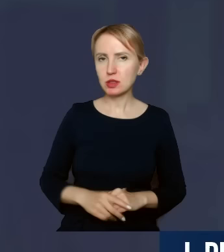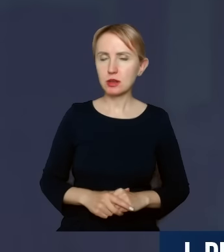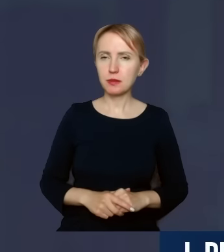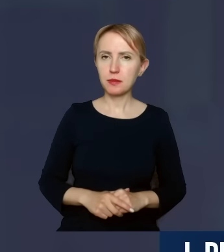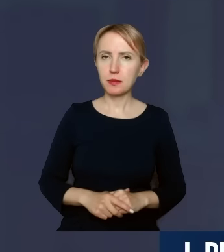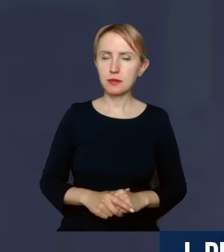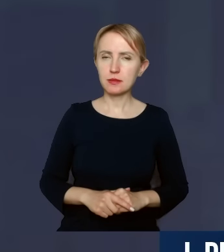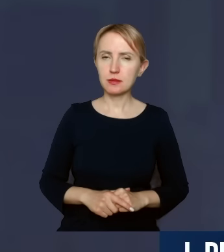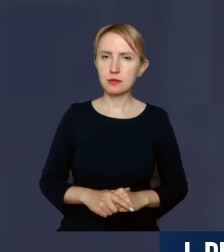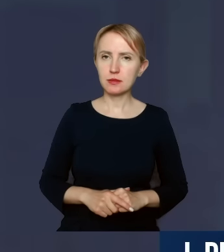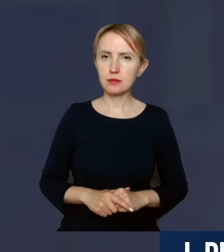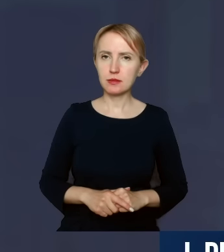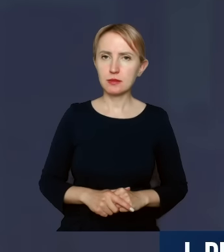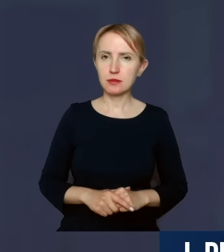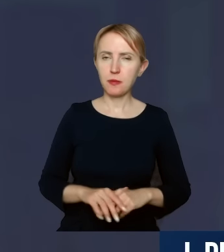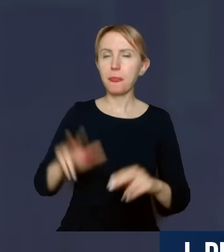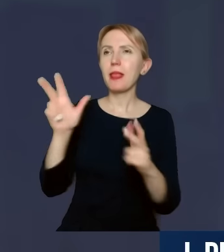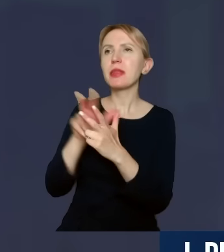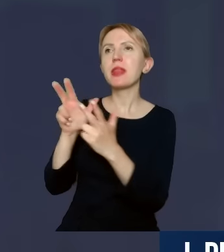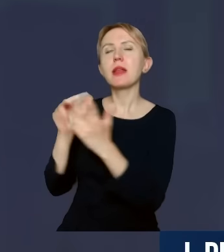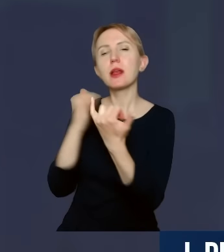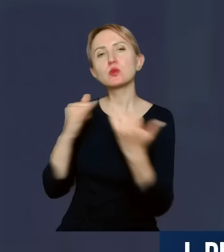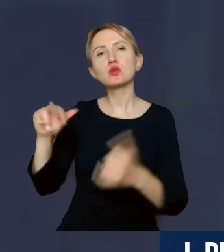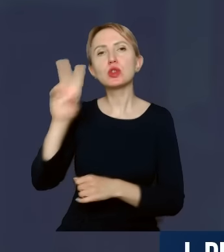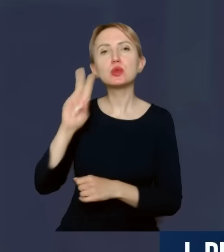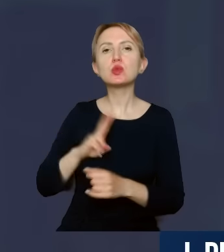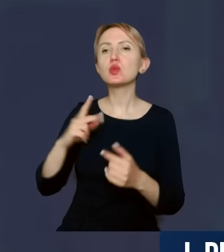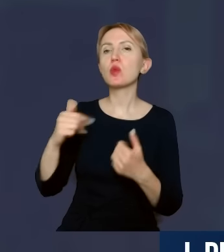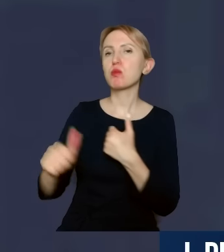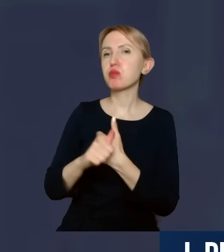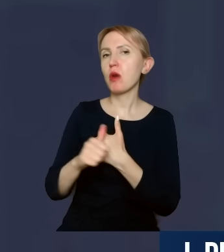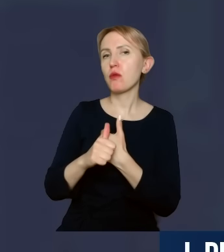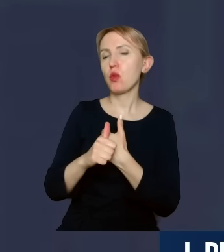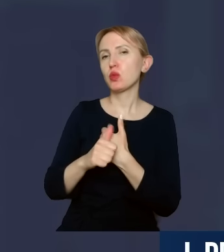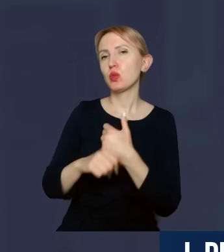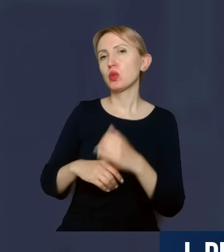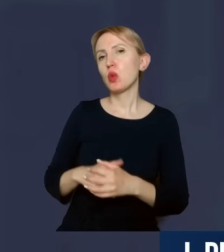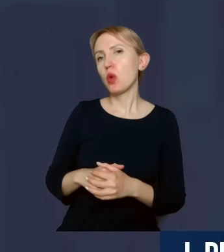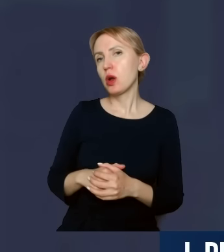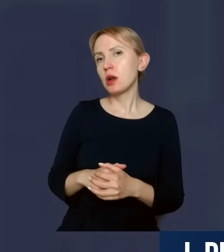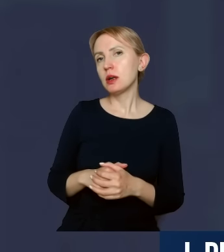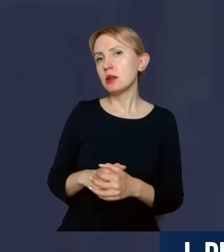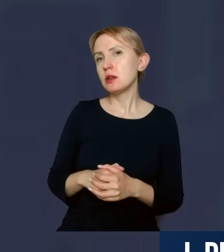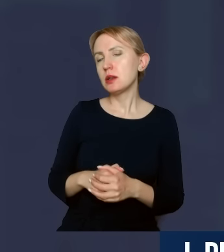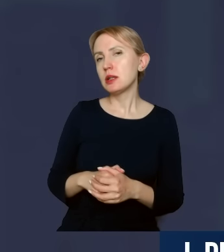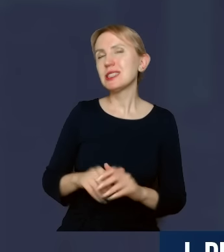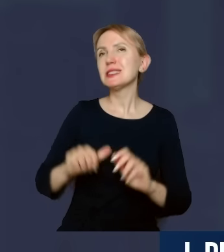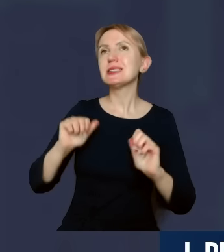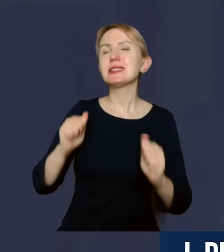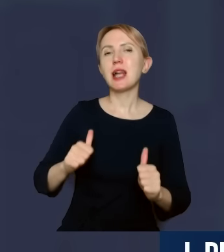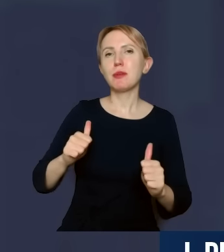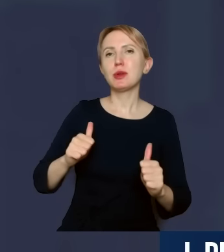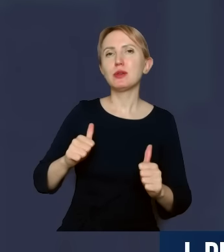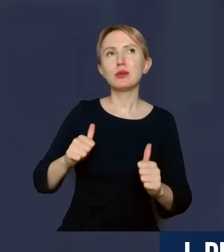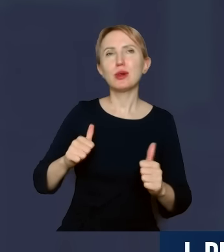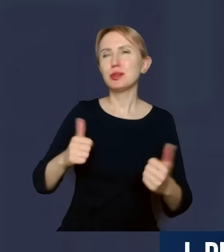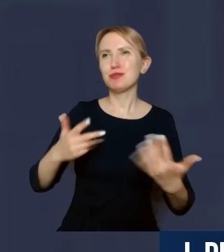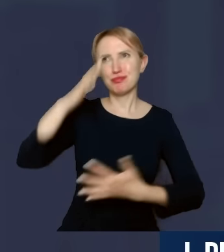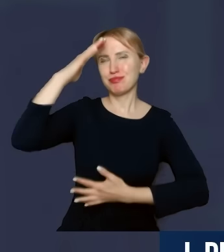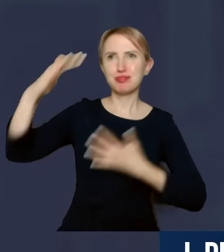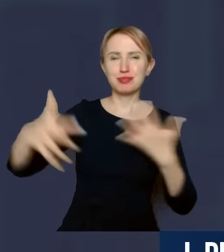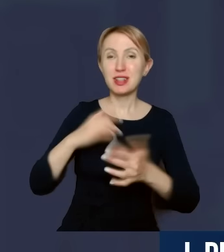Ataki na różne instytucje powodują zachwianie tej takiej stabilności, o którą w dzisiejszych czasach,